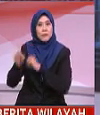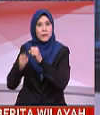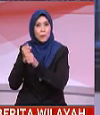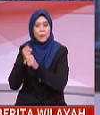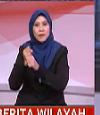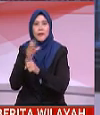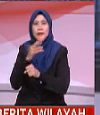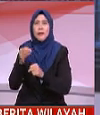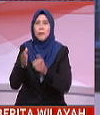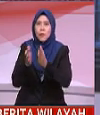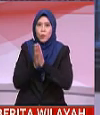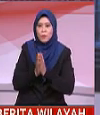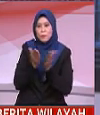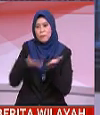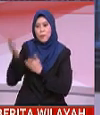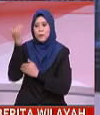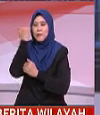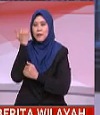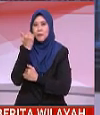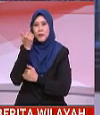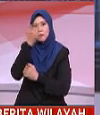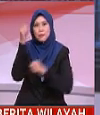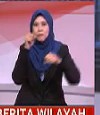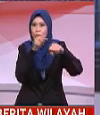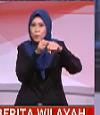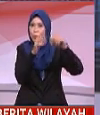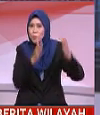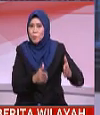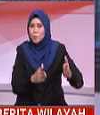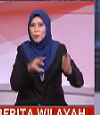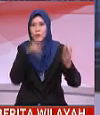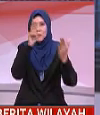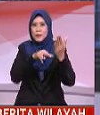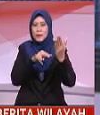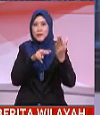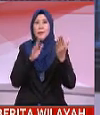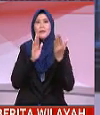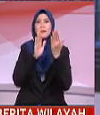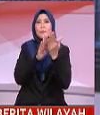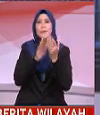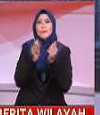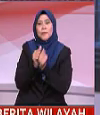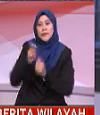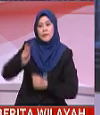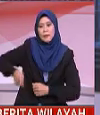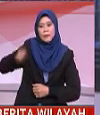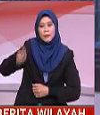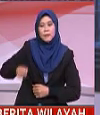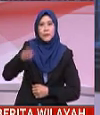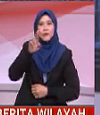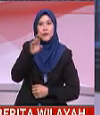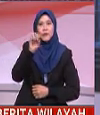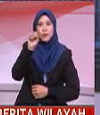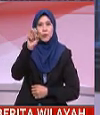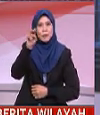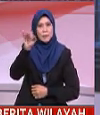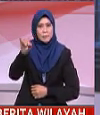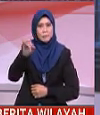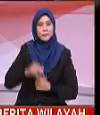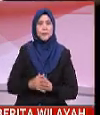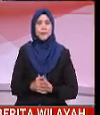pengakuan itu dan mohon dibicarakan selepas pertuduhan terhadapnya dibacakan di hadapan Magistrate Rosni Muhammad